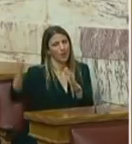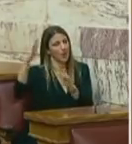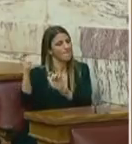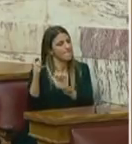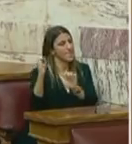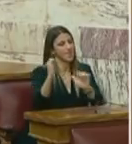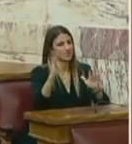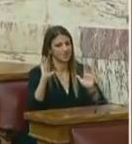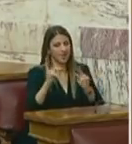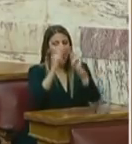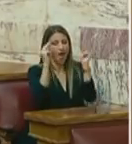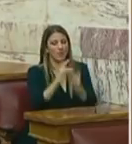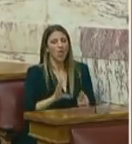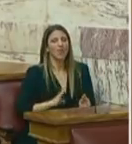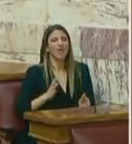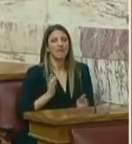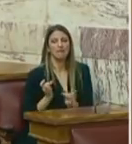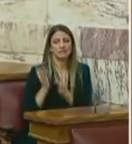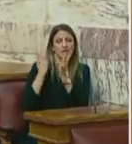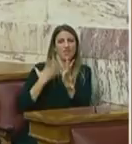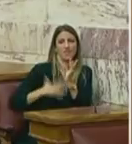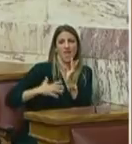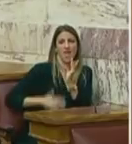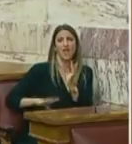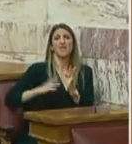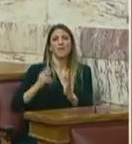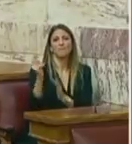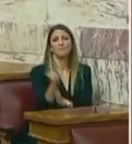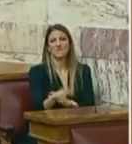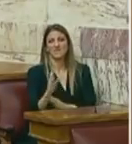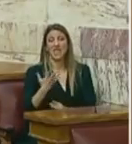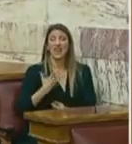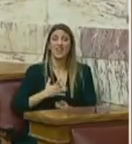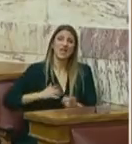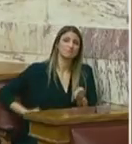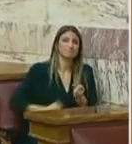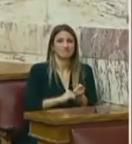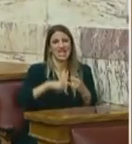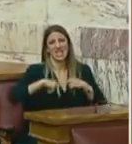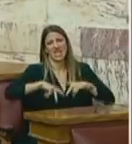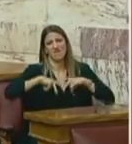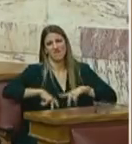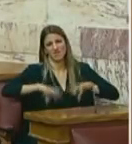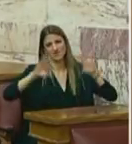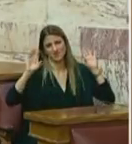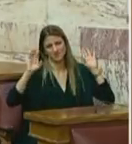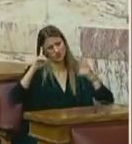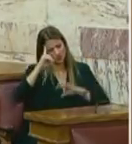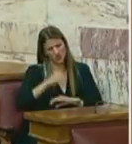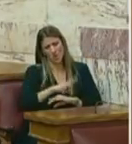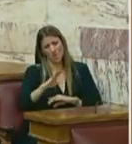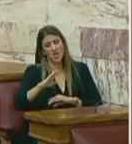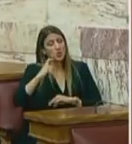να προχωρήσει σε άλλη μία και να υπερψηφίσει άλλη μία θετική, σημαντική μεταρρύθμιση που θα φέρει αυτή εδώ η κυβέρνηση.